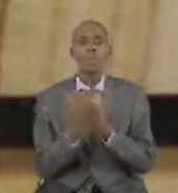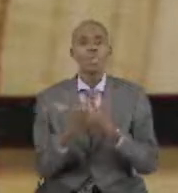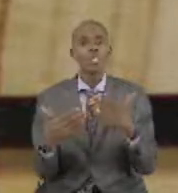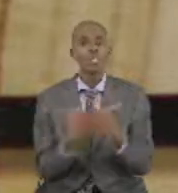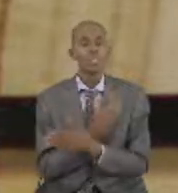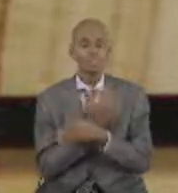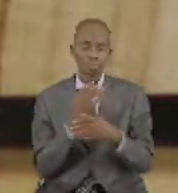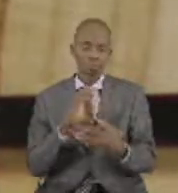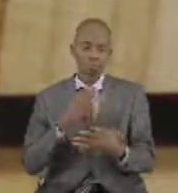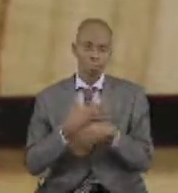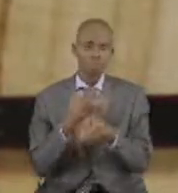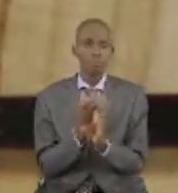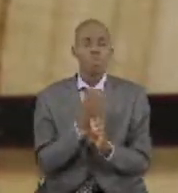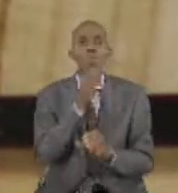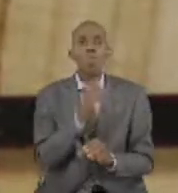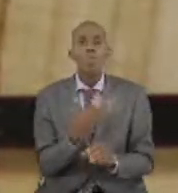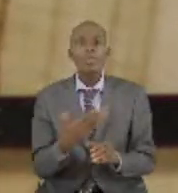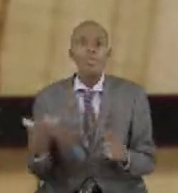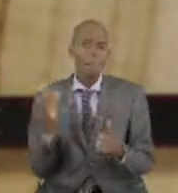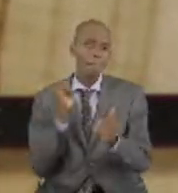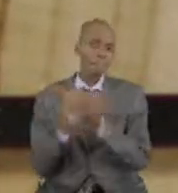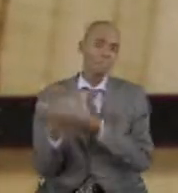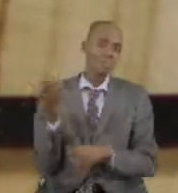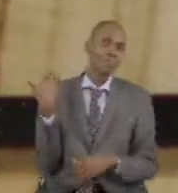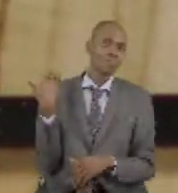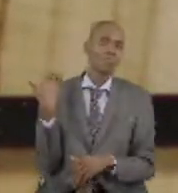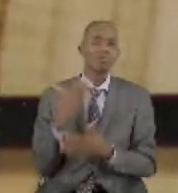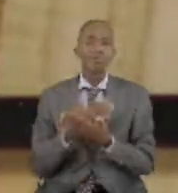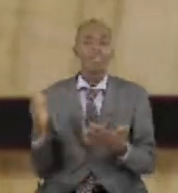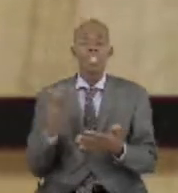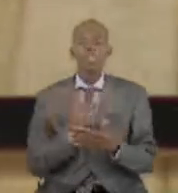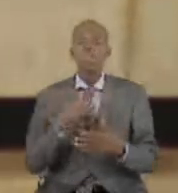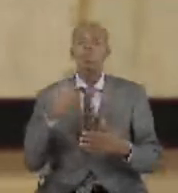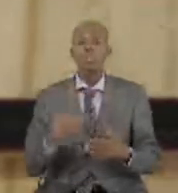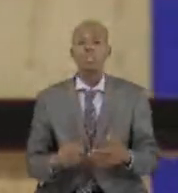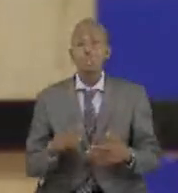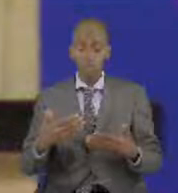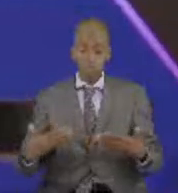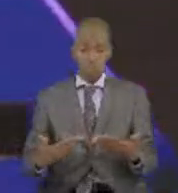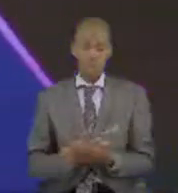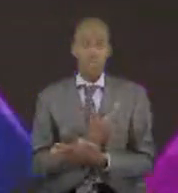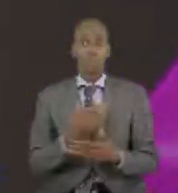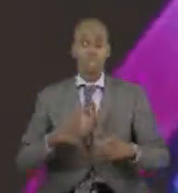nouvelle créature. Les choses anciennes sont passées. Voici, l'ancien style de vie